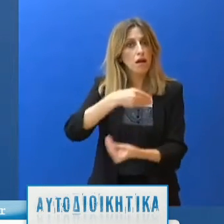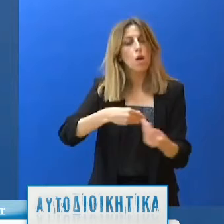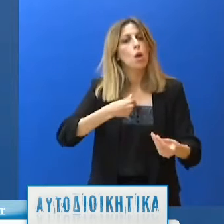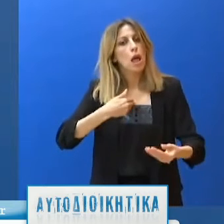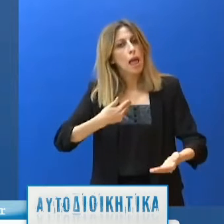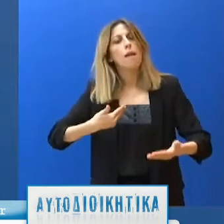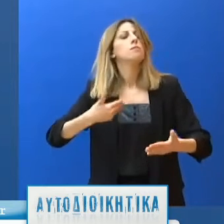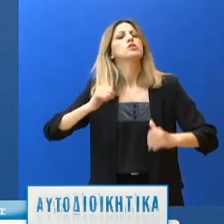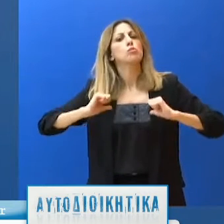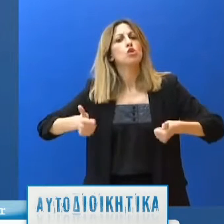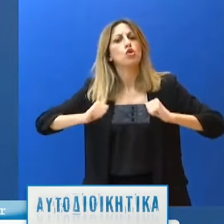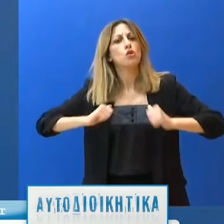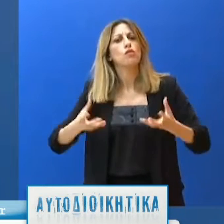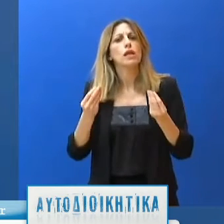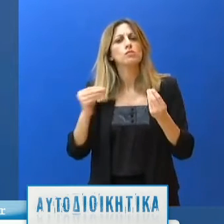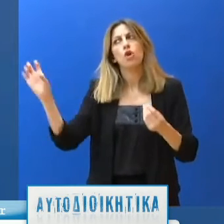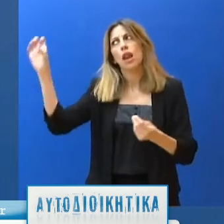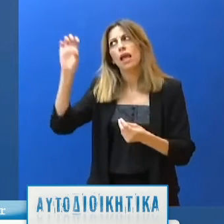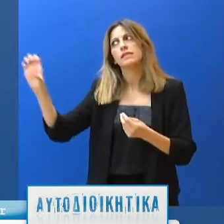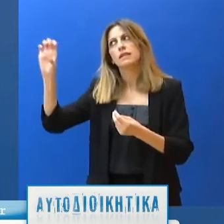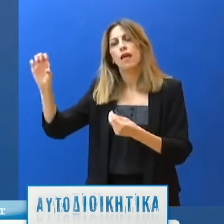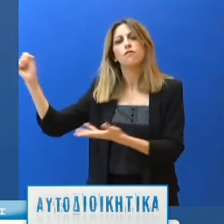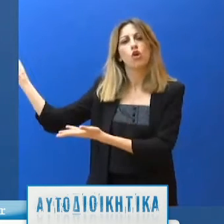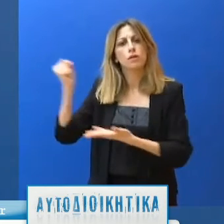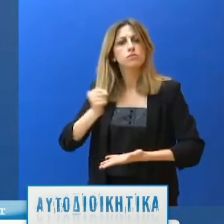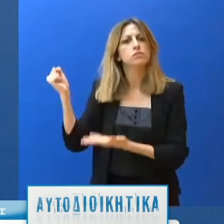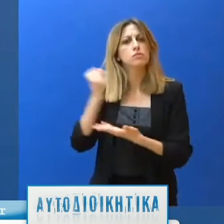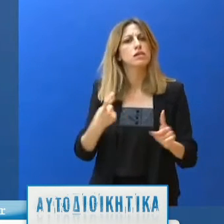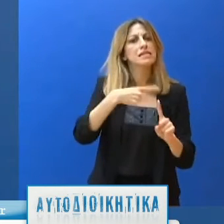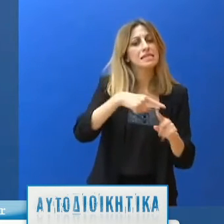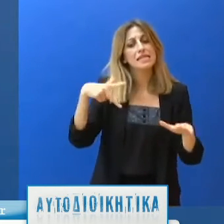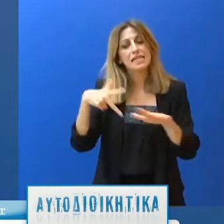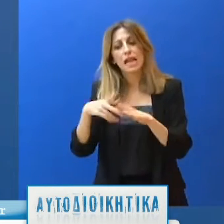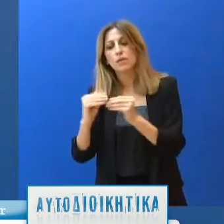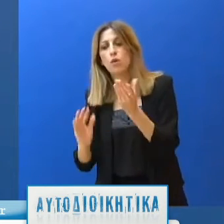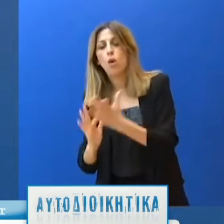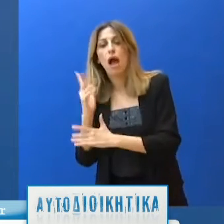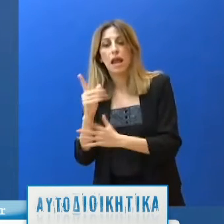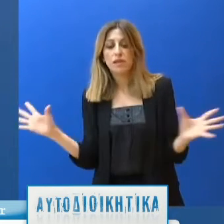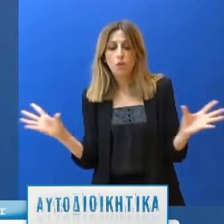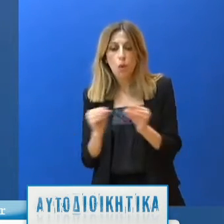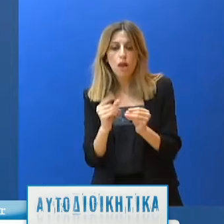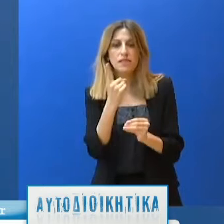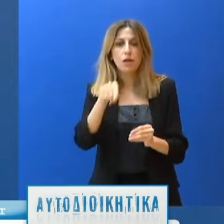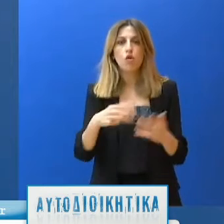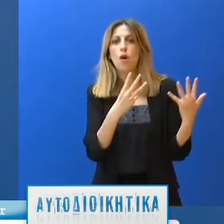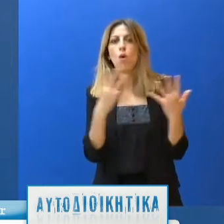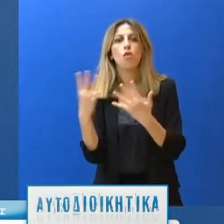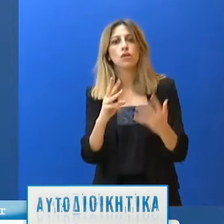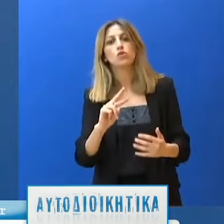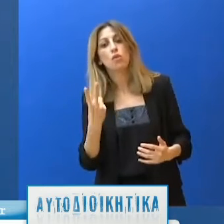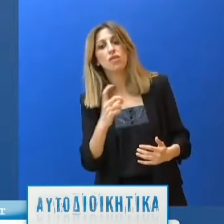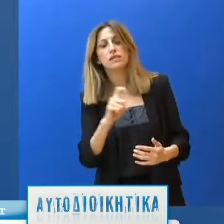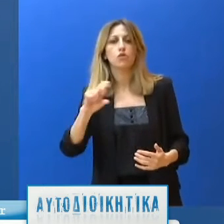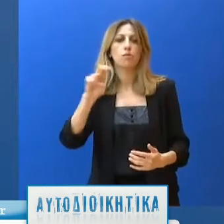τη συνεργασία των Ευρωπαϊκών Αρχών και της Αναπτυξιακής Τράπεζας, που φτάνουν στο 1,88 δισεκατομμύρια ευρώ και με τη μόχλευση